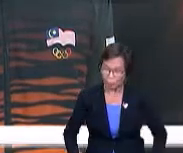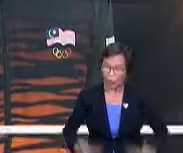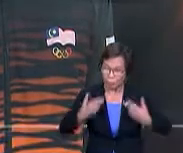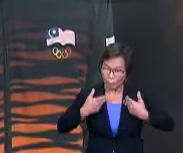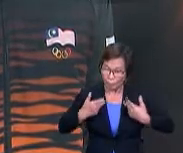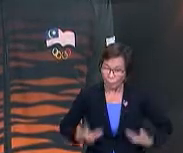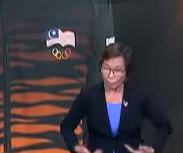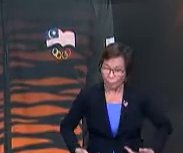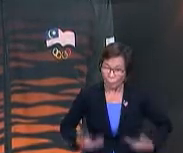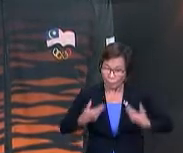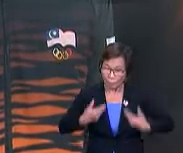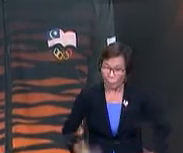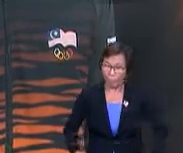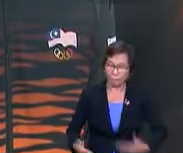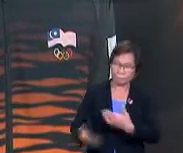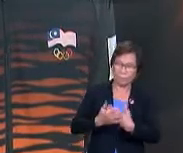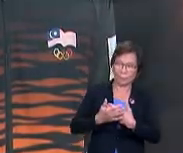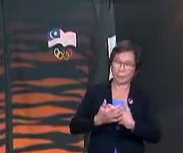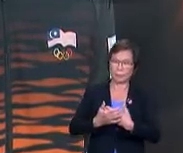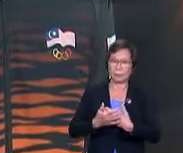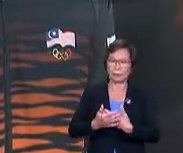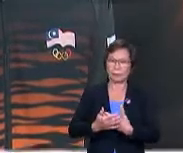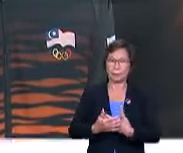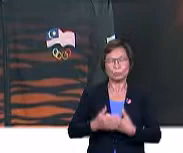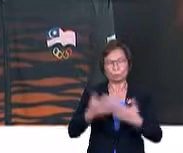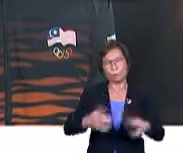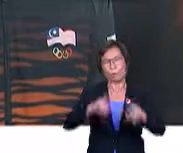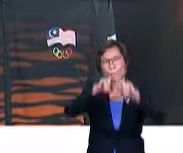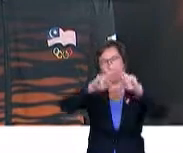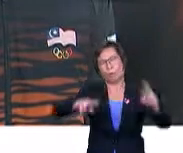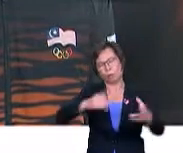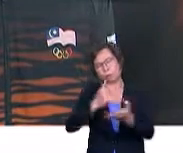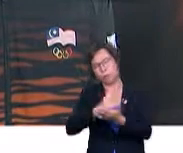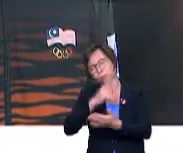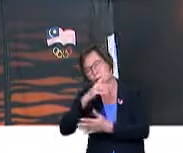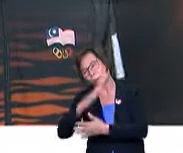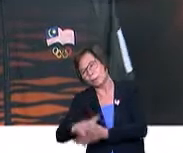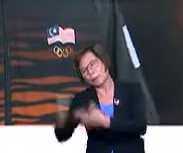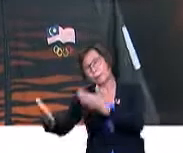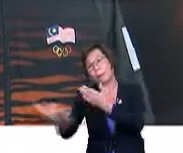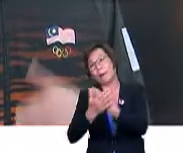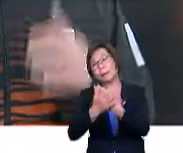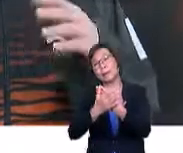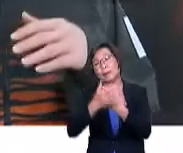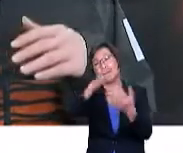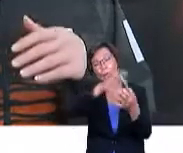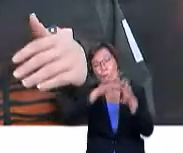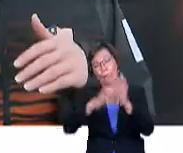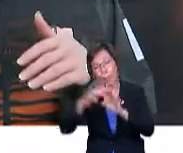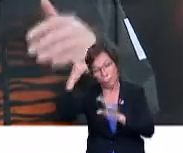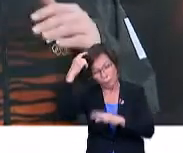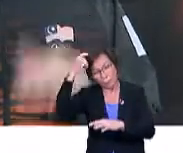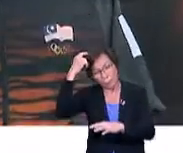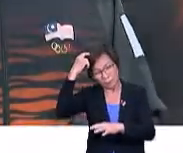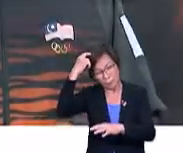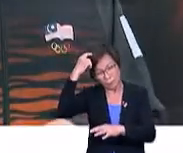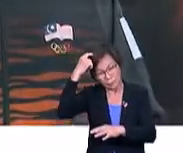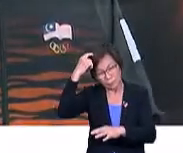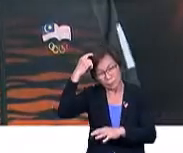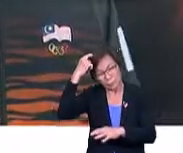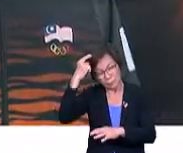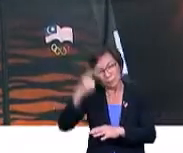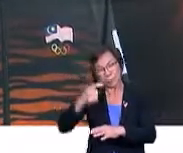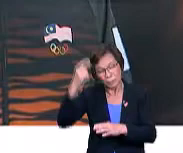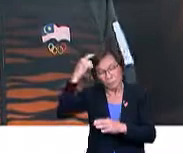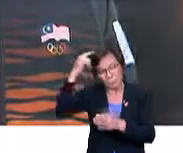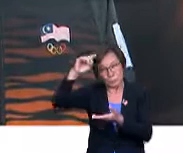Physical kita harus balik lah sebab kita sudah quarantine lama dan dari Olympic dan banyak mental itu akan